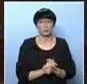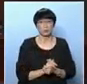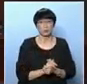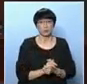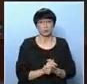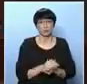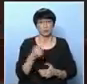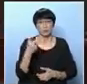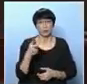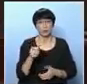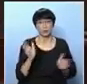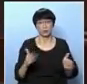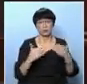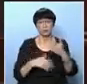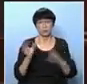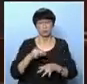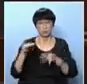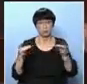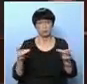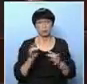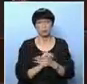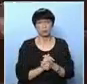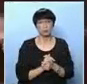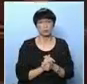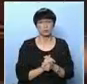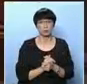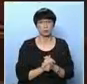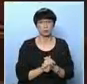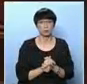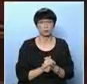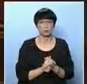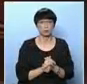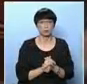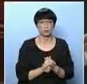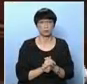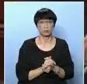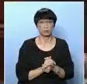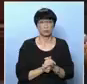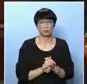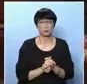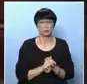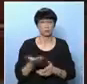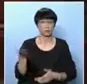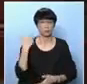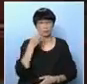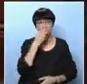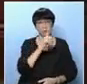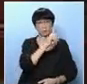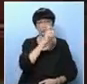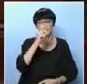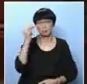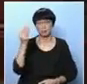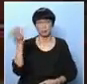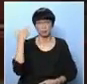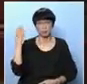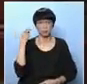要愛獎金定獎品？嗱，獎金就俾 cash 你，獎品就係俾獎品你。以前我哋香港97之前咧，你